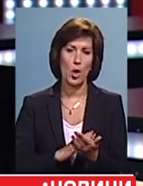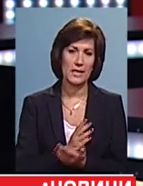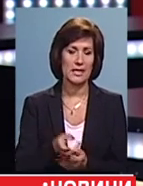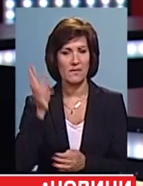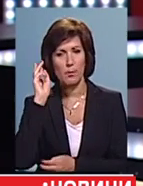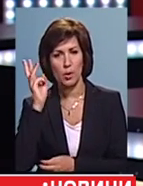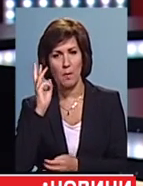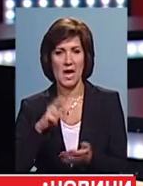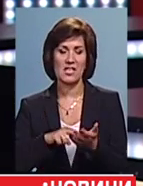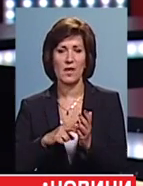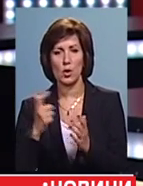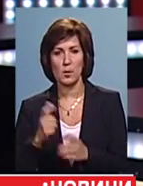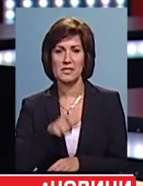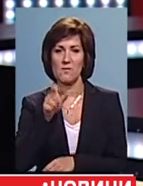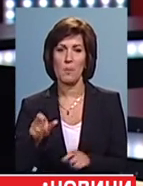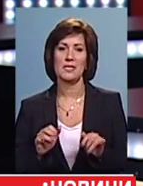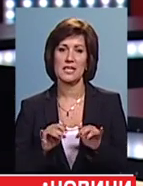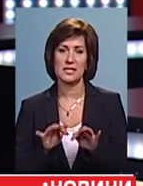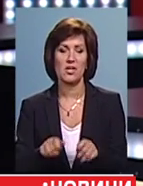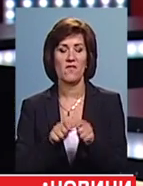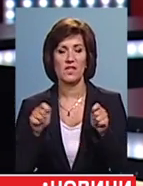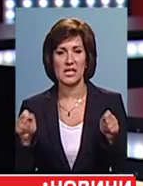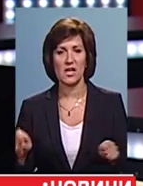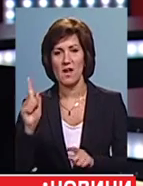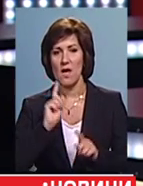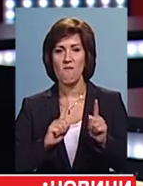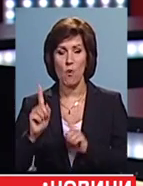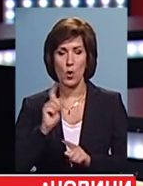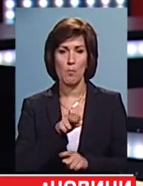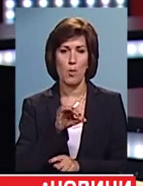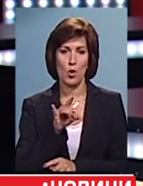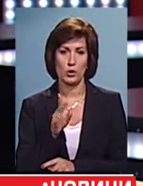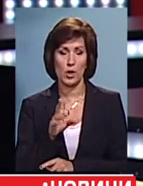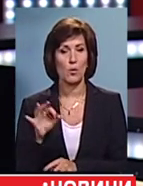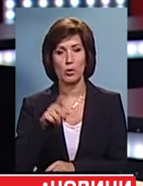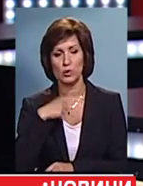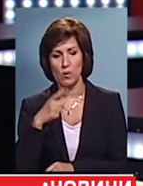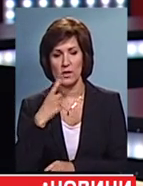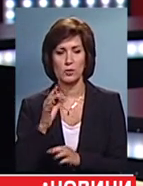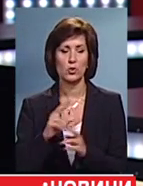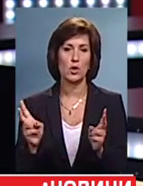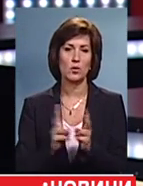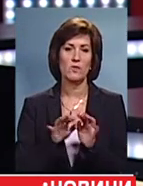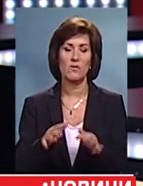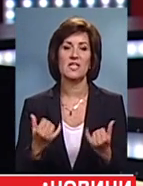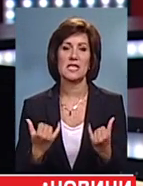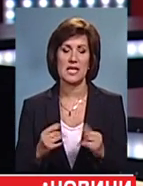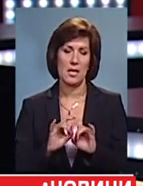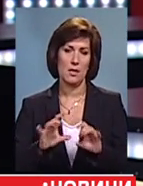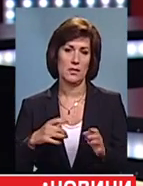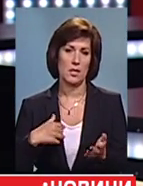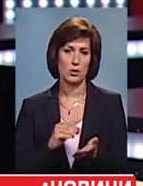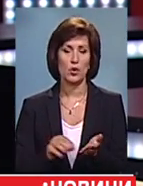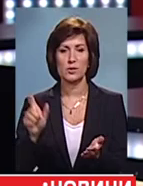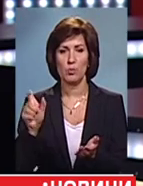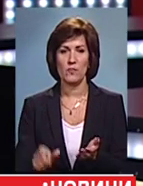економістів, громадських діячів. Відкрив форум президент Петро Порошенко. А про що говорив і що на зустрічі відбувається зараз, розповість